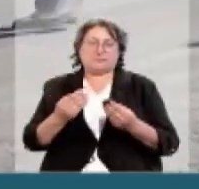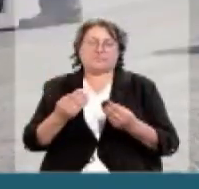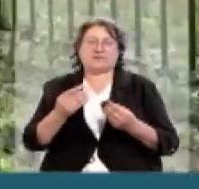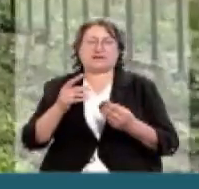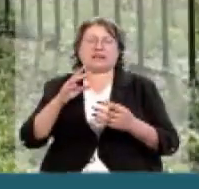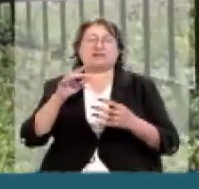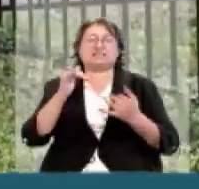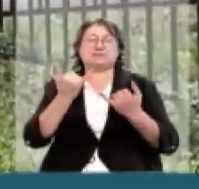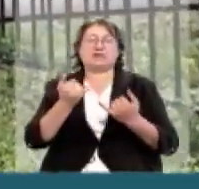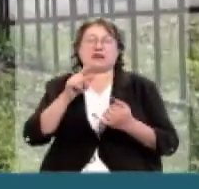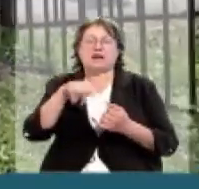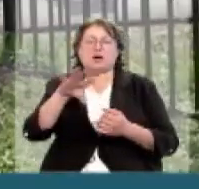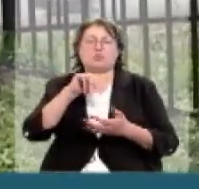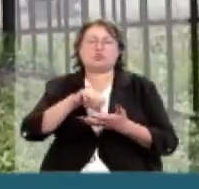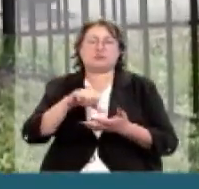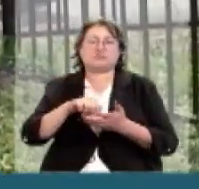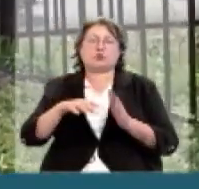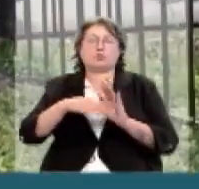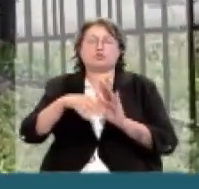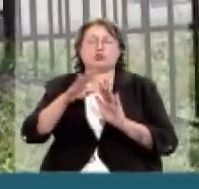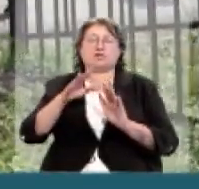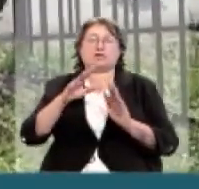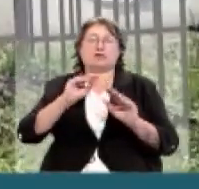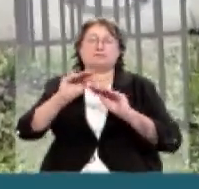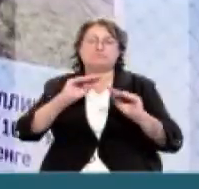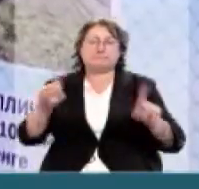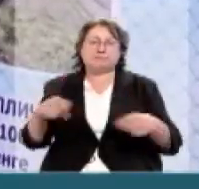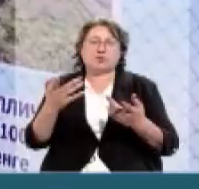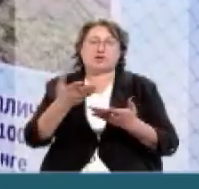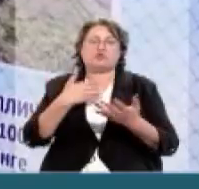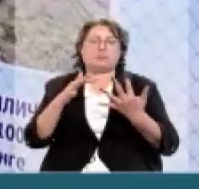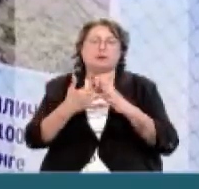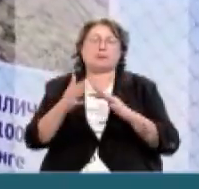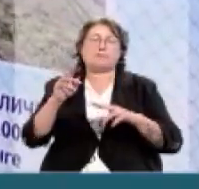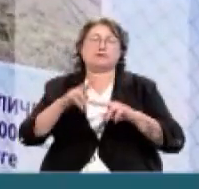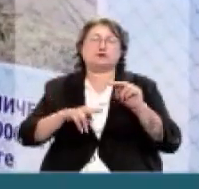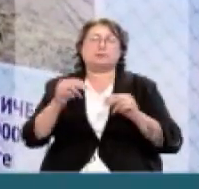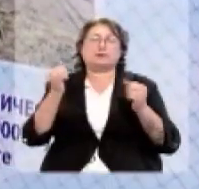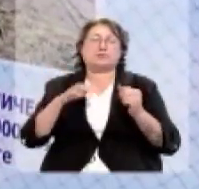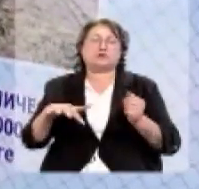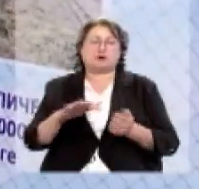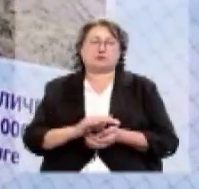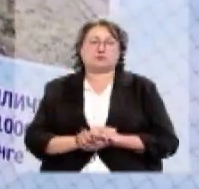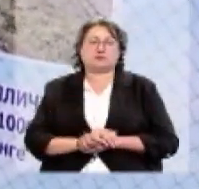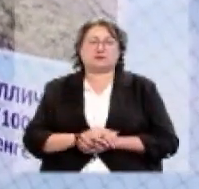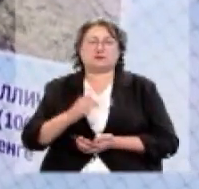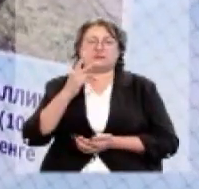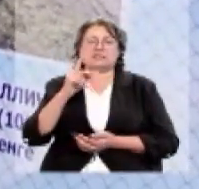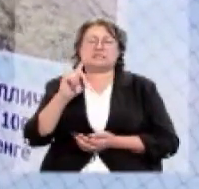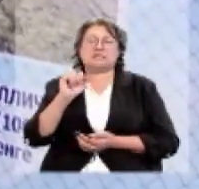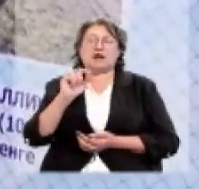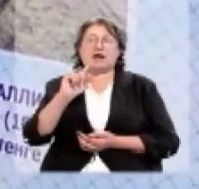салып, көшелерге орташа жөндеу жұмыстарын жүргізуге жәрдемдескен. Вот видите, сколько за один год